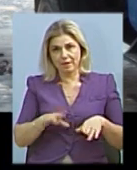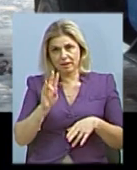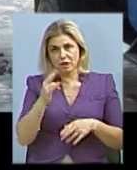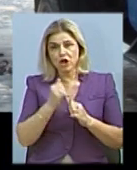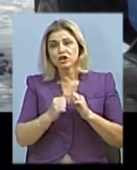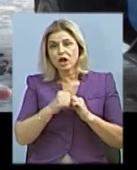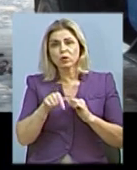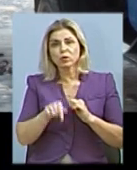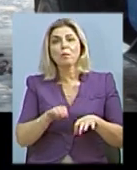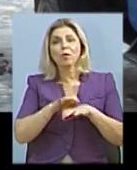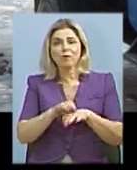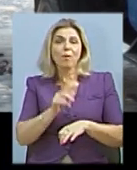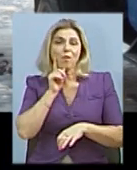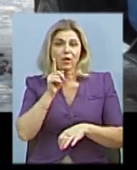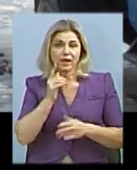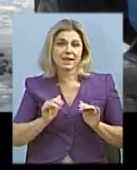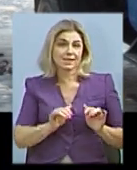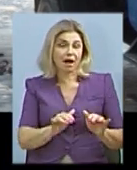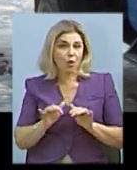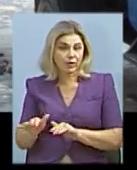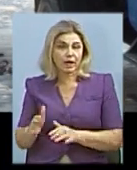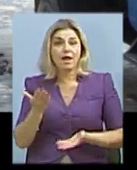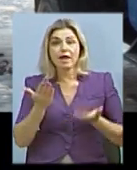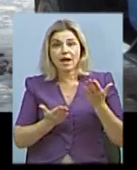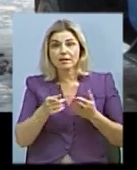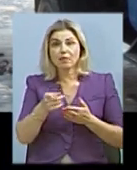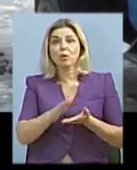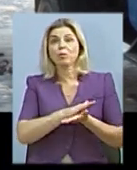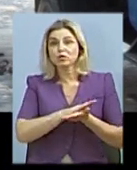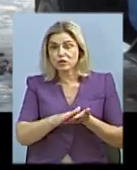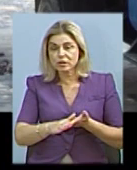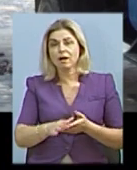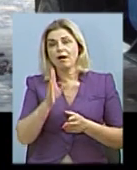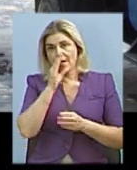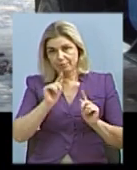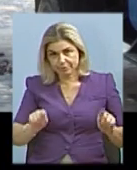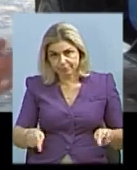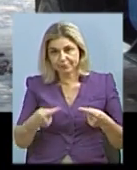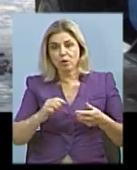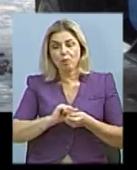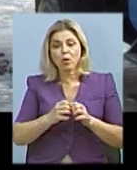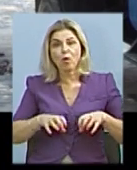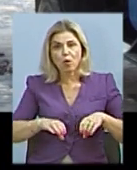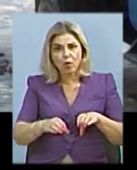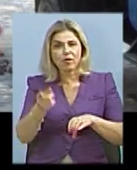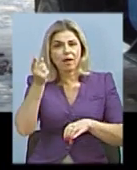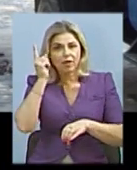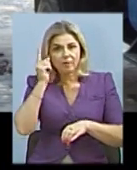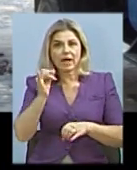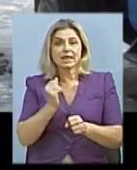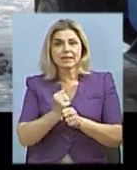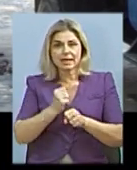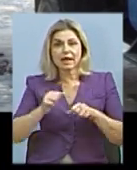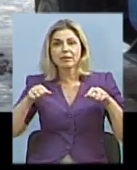молодіжні заходи. І тому, якщо нам вдасться привести його до ладу, відновити цю бруківку вікову і зробити підсвічування